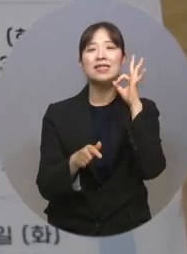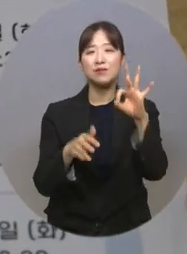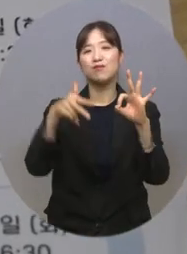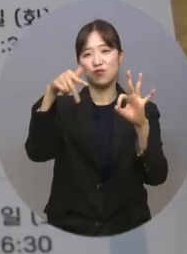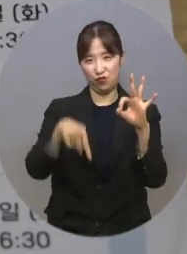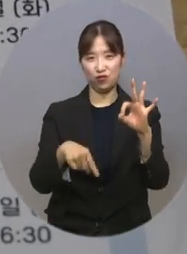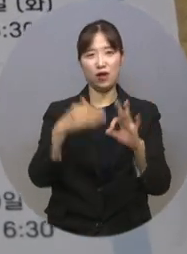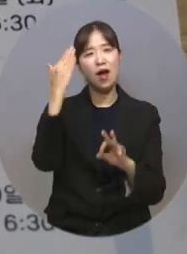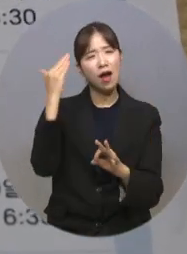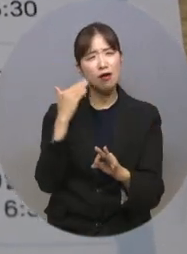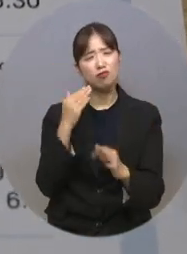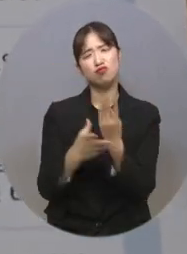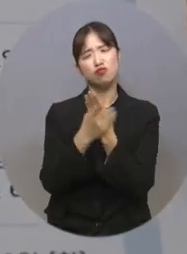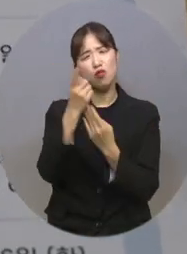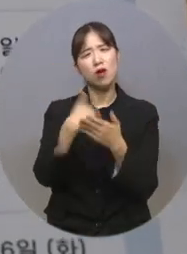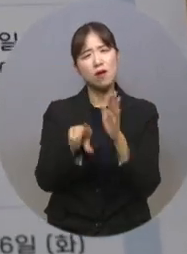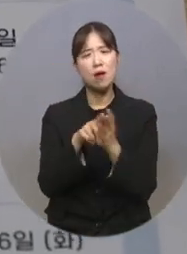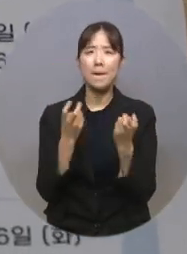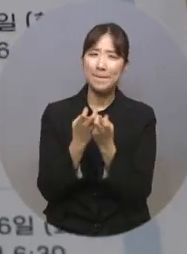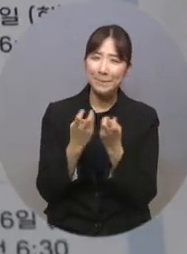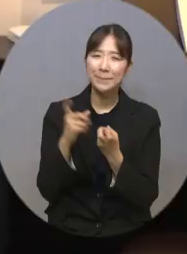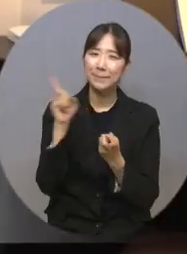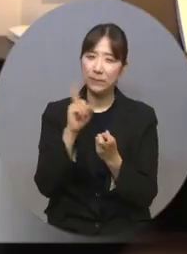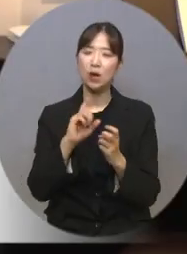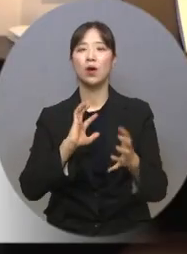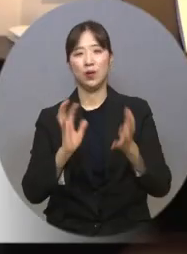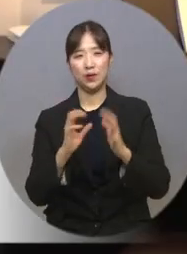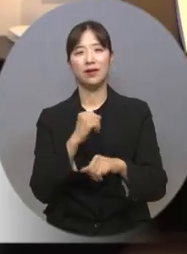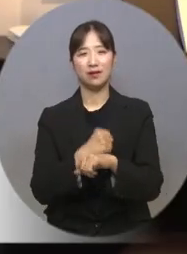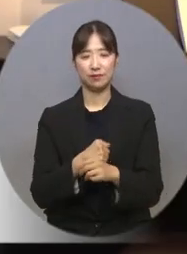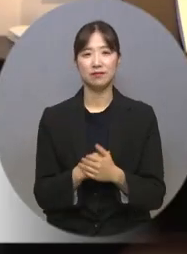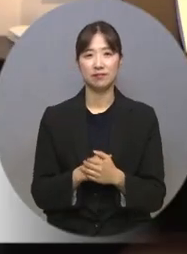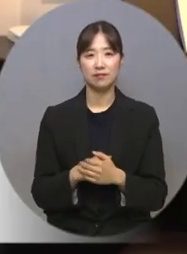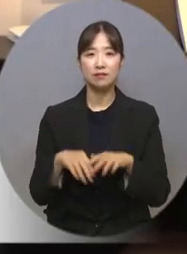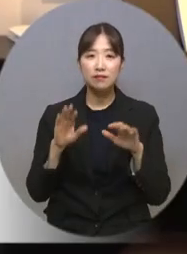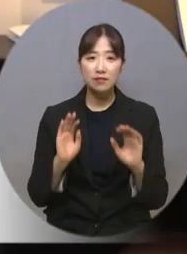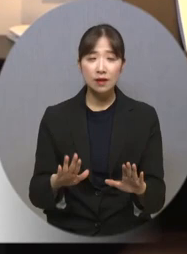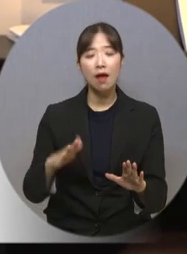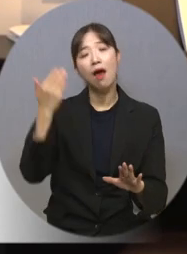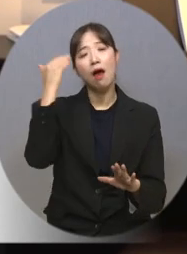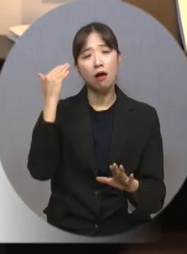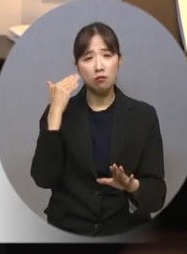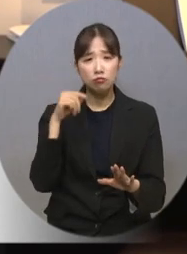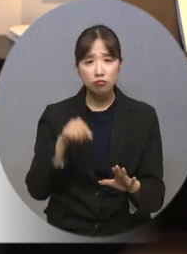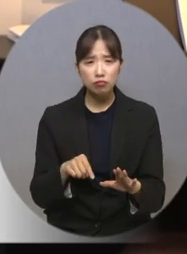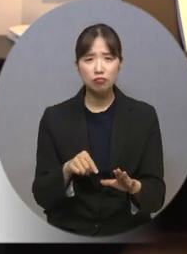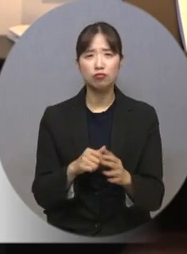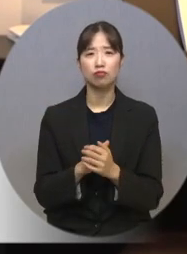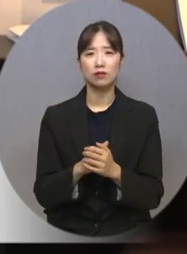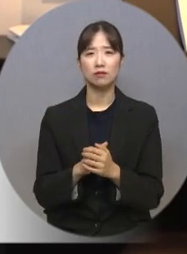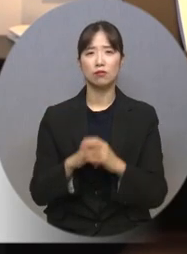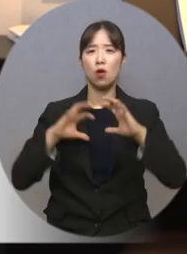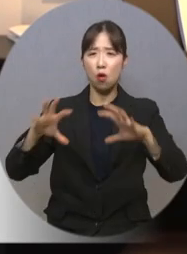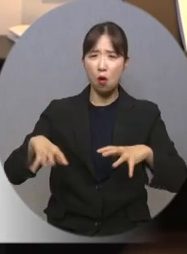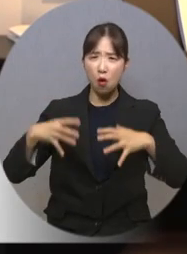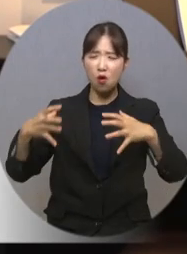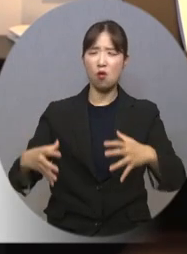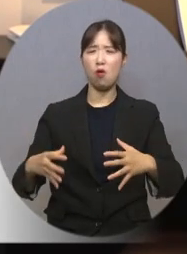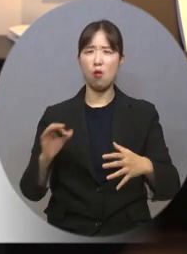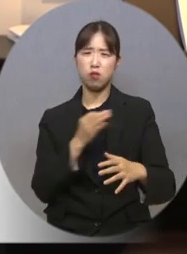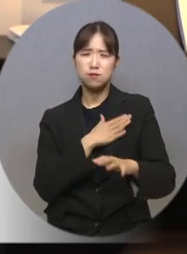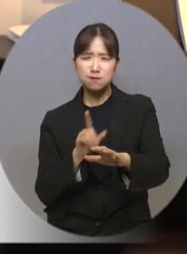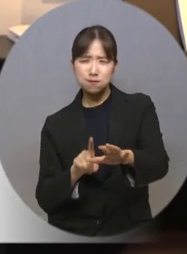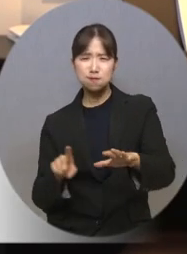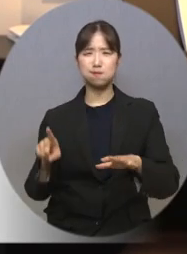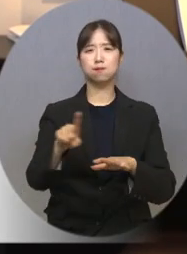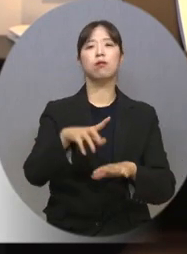사명인 통일을 위한 대안을 제시합니다. 지금 우리 한국은요, 전생의 선진국입니다,